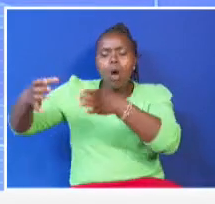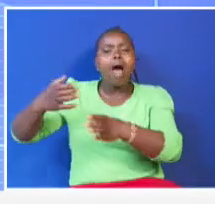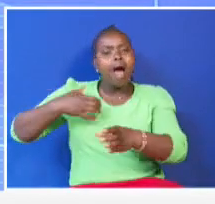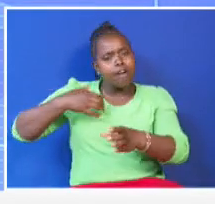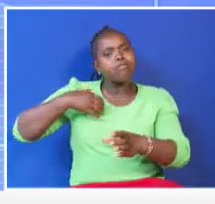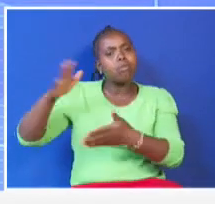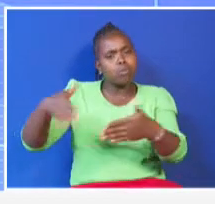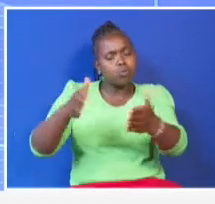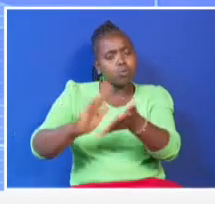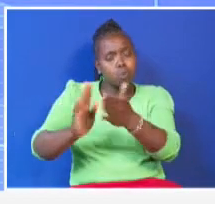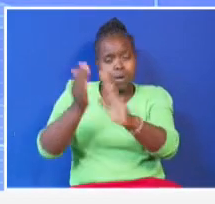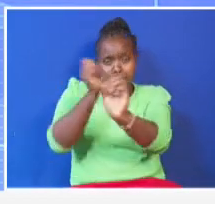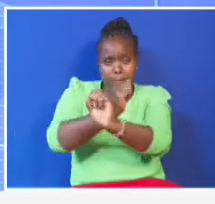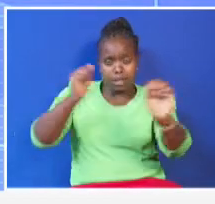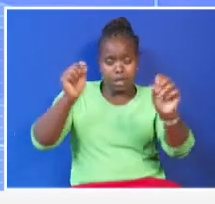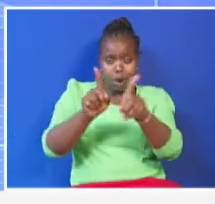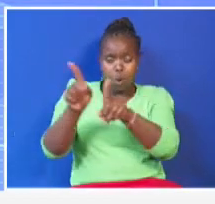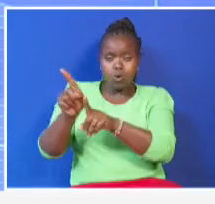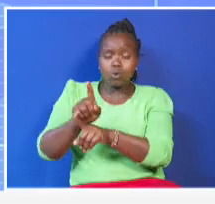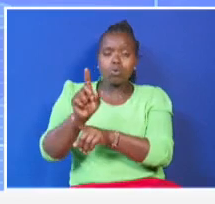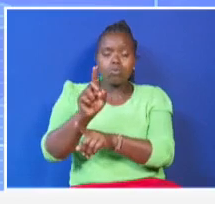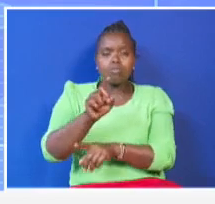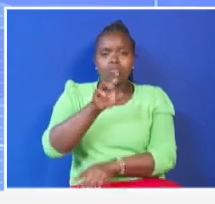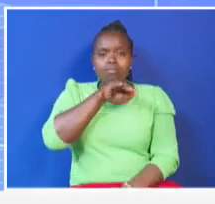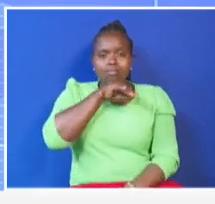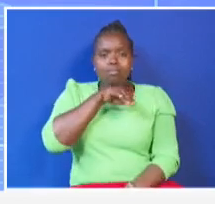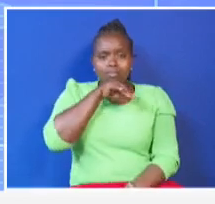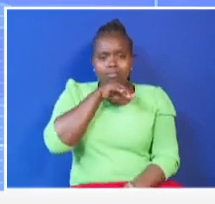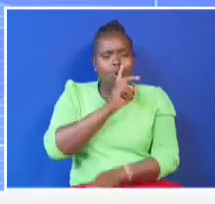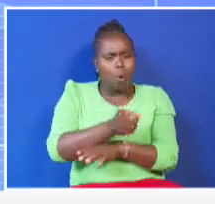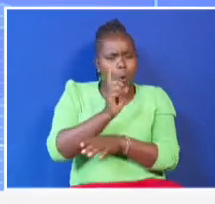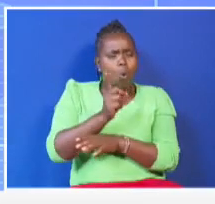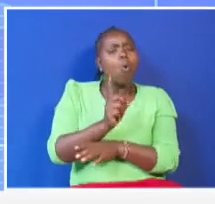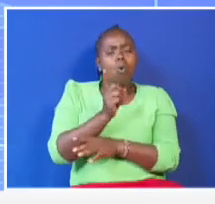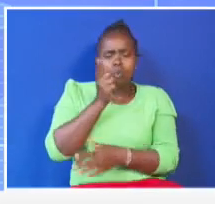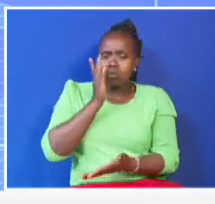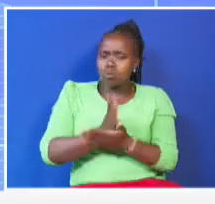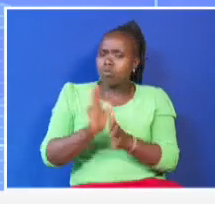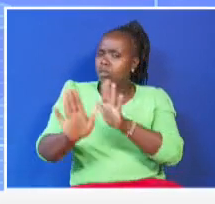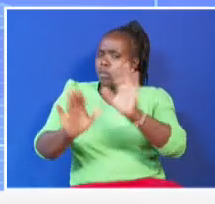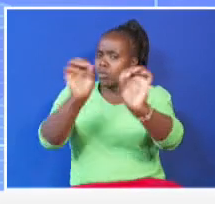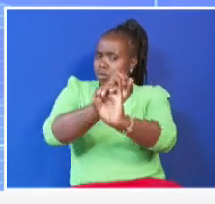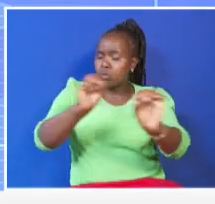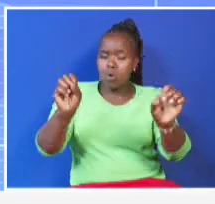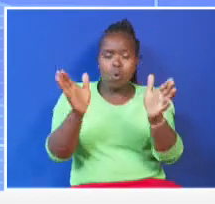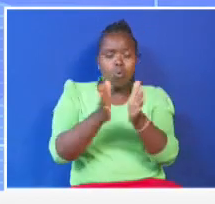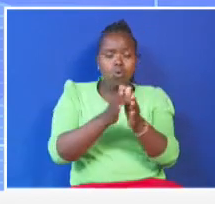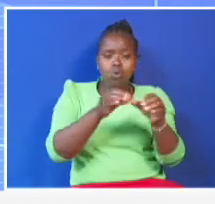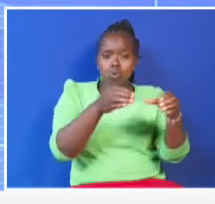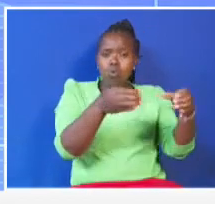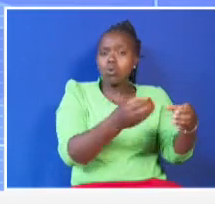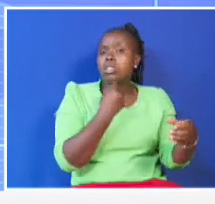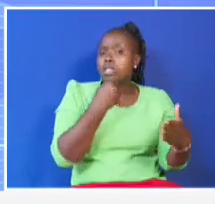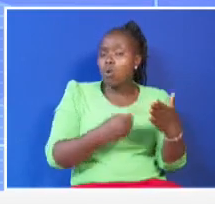urais wa Kenya. Wengineko kinara wa ODM Raila Odinga ameonekana kumkashifu vikali naibu wa rais William Ruto na mrengo wake, wanaosema